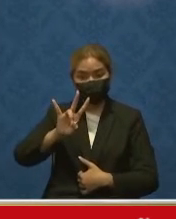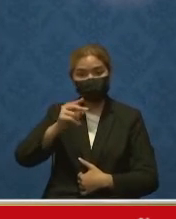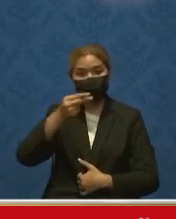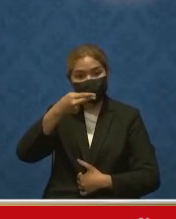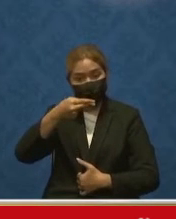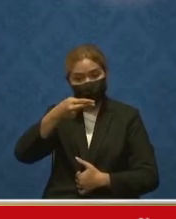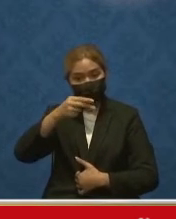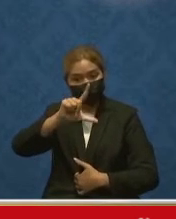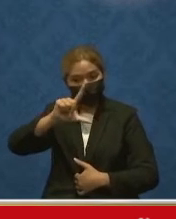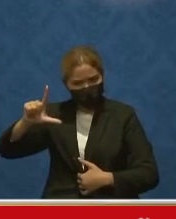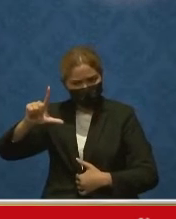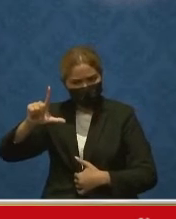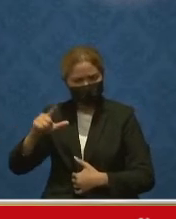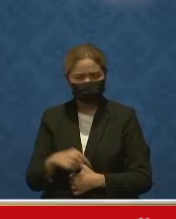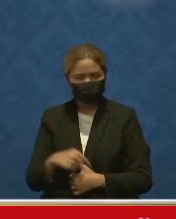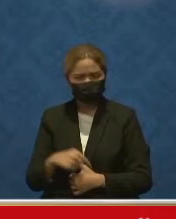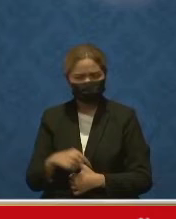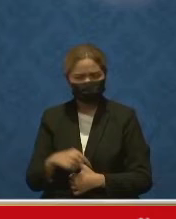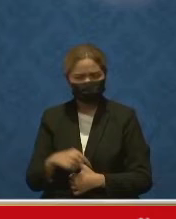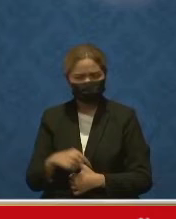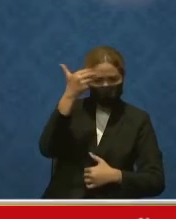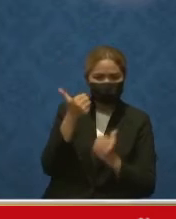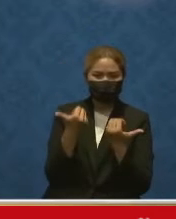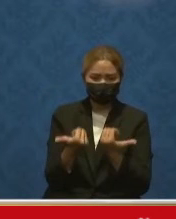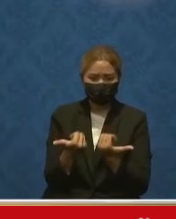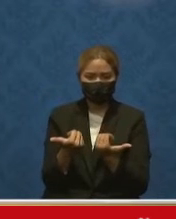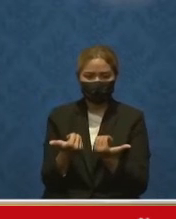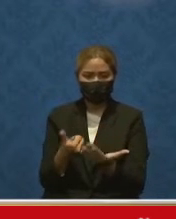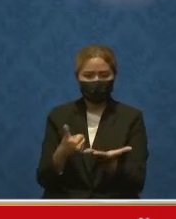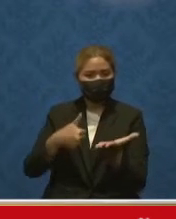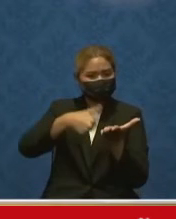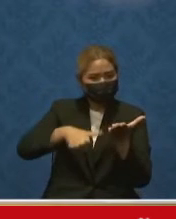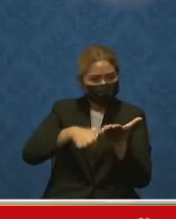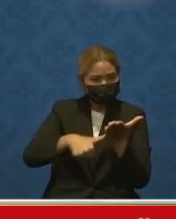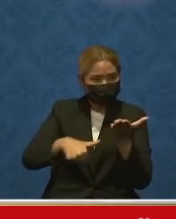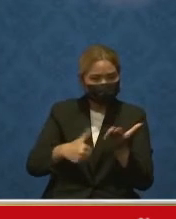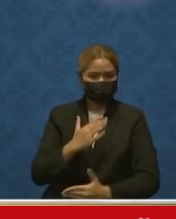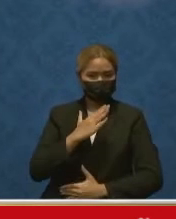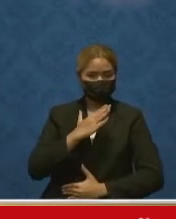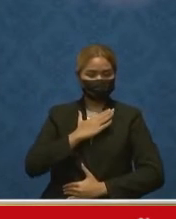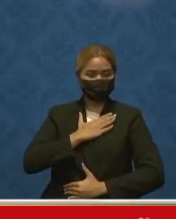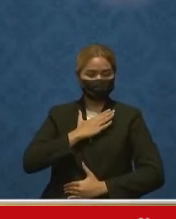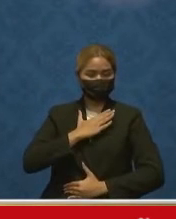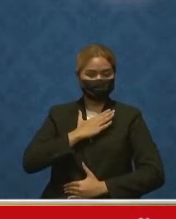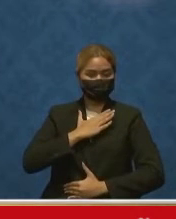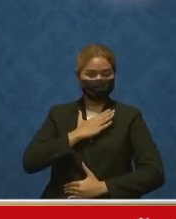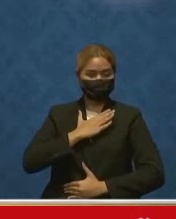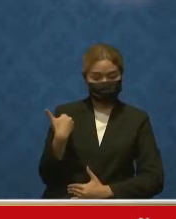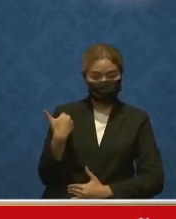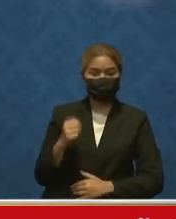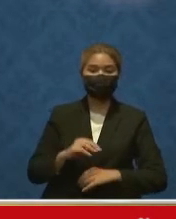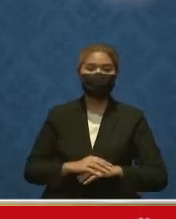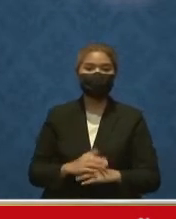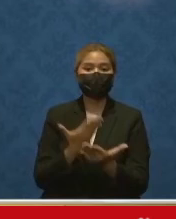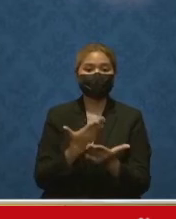คิดนี่ตัวเองเหรอครับอ๋ออย่าลืมคิดที่ตัวเองหรือเปล่าครับท่านไปประมาณ